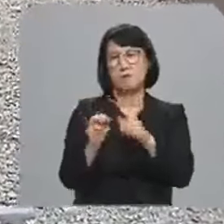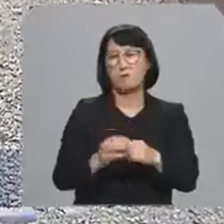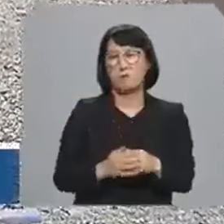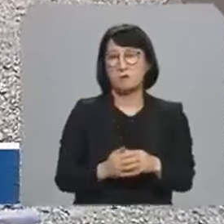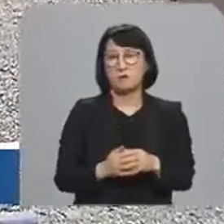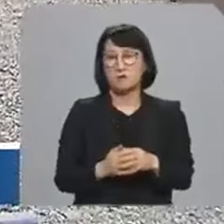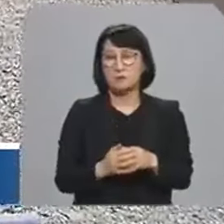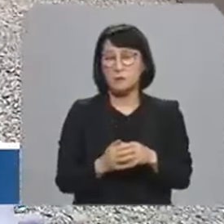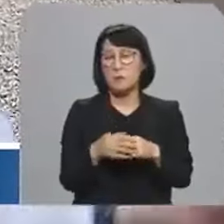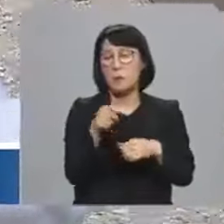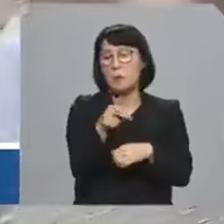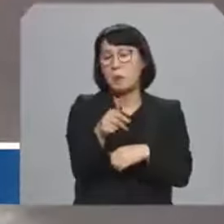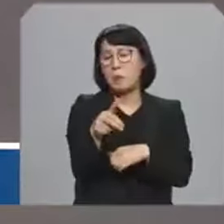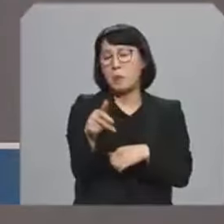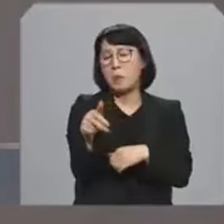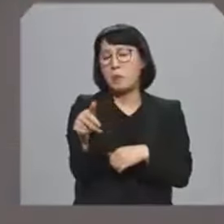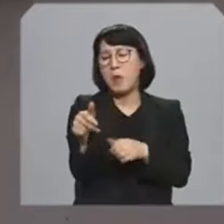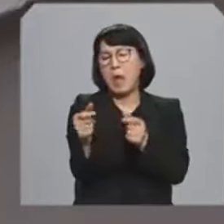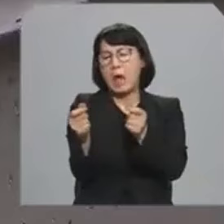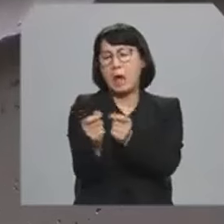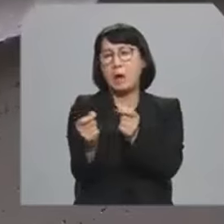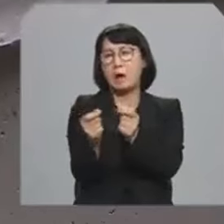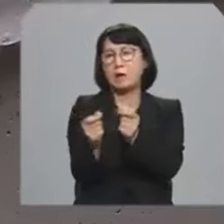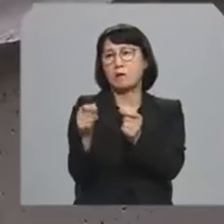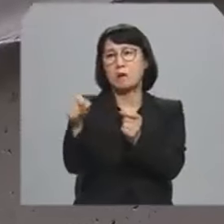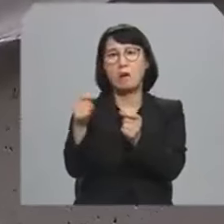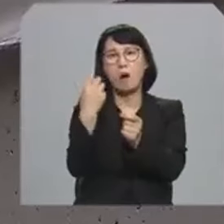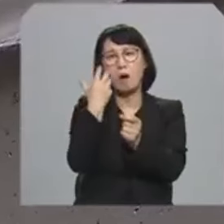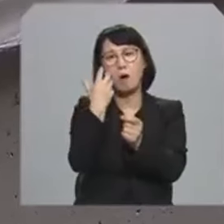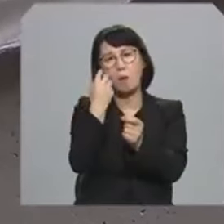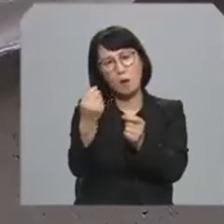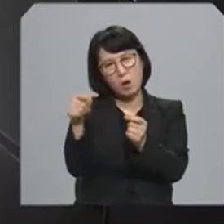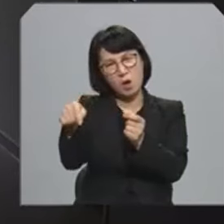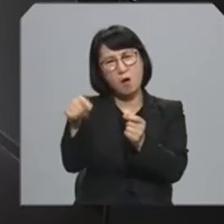도보 10걸음 거리 내외에 이렇게 모텔이 정상 영업하고 있습니다.